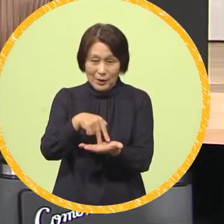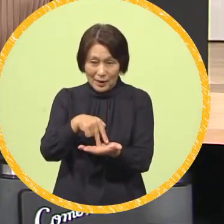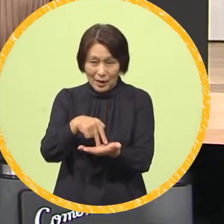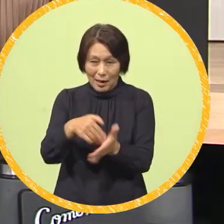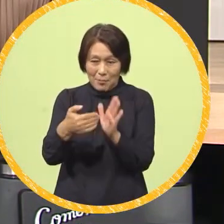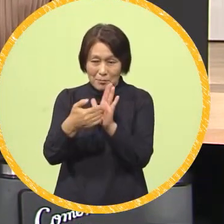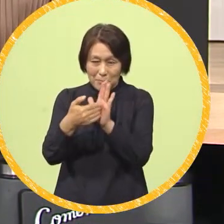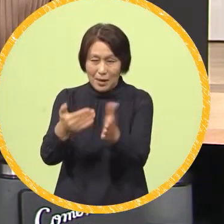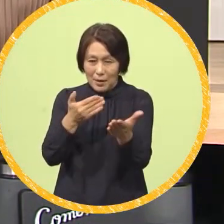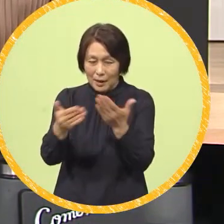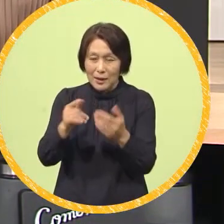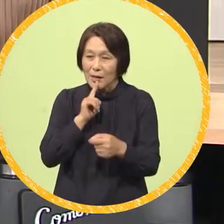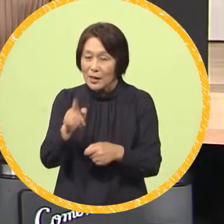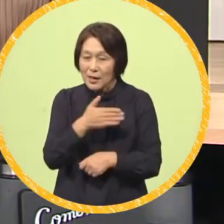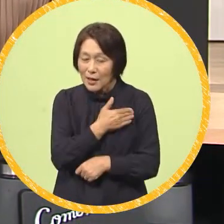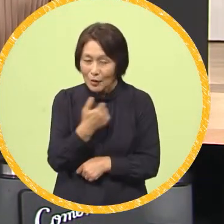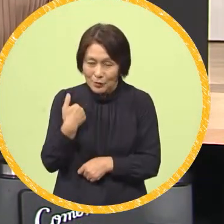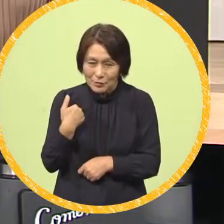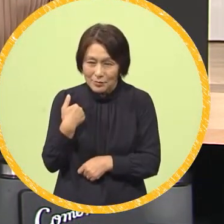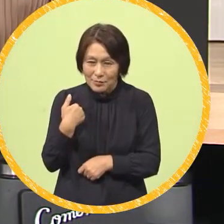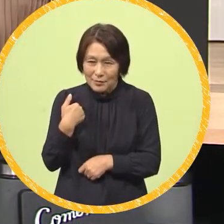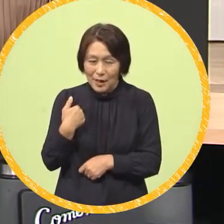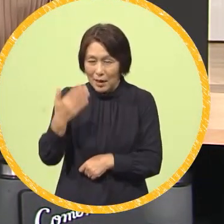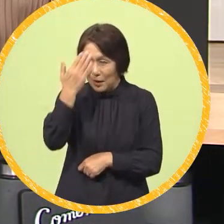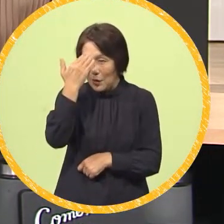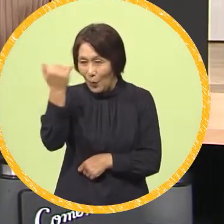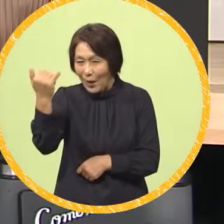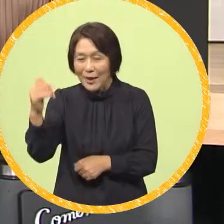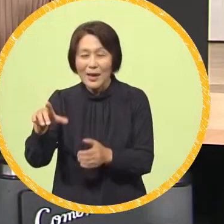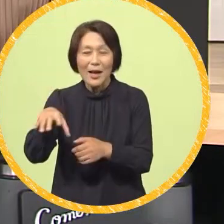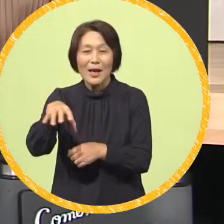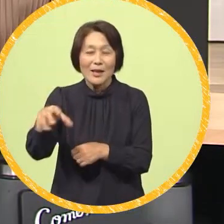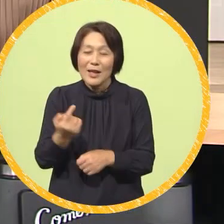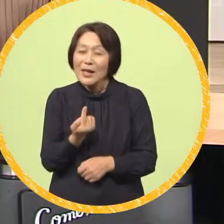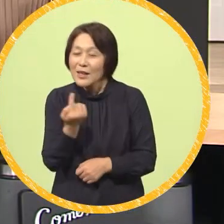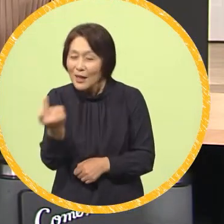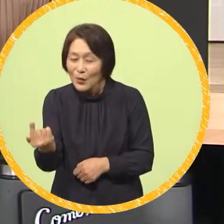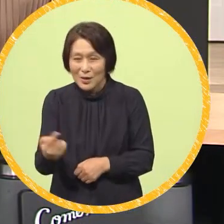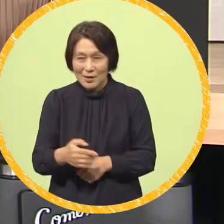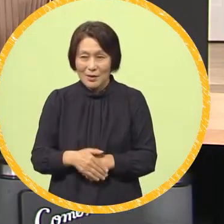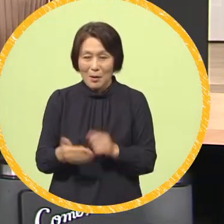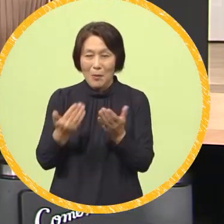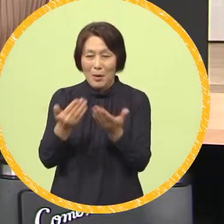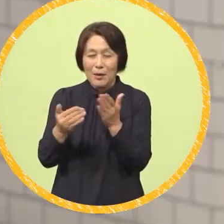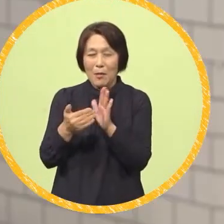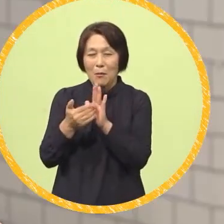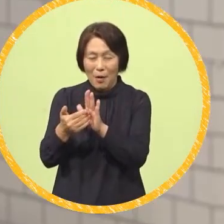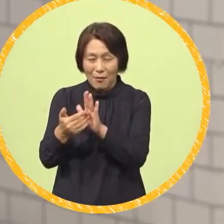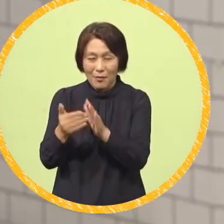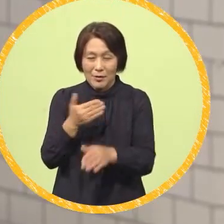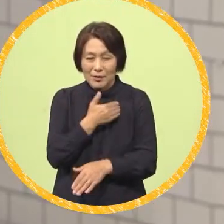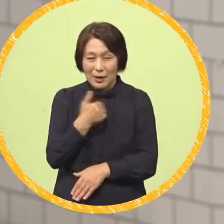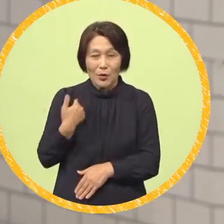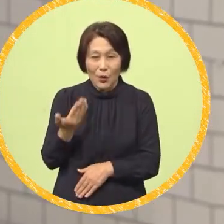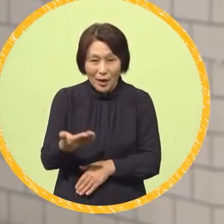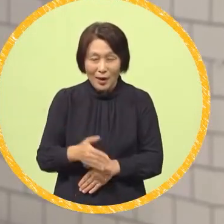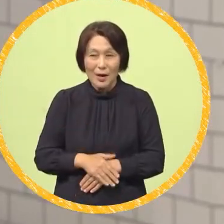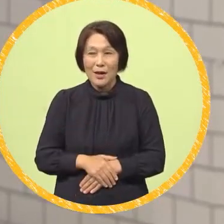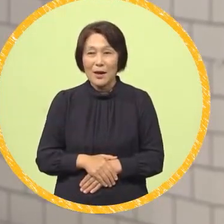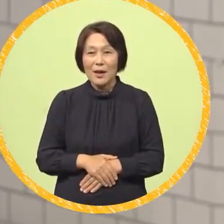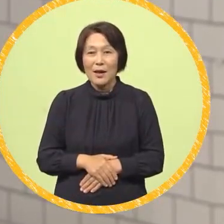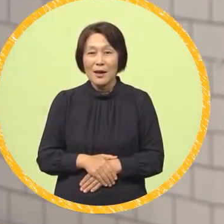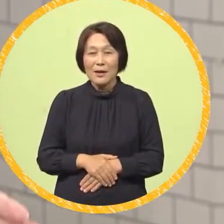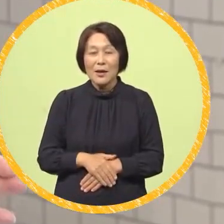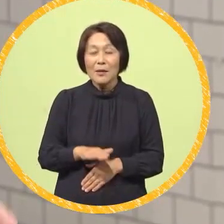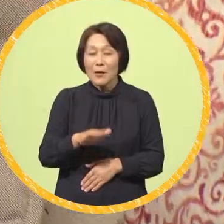かな、なんか親しい先輩に家に呼ばれてとか、 そうですよね。 田崎さんもおっしゃってた通り、はい、やっぱりほんみんな表